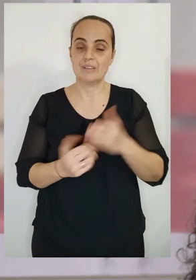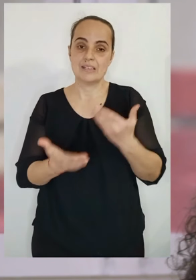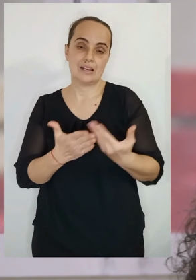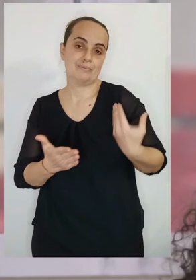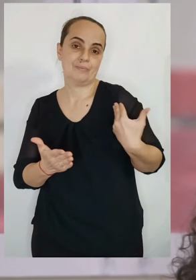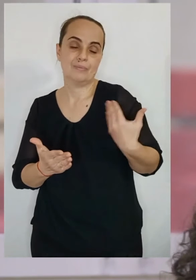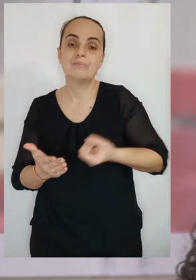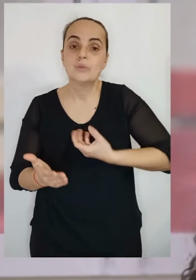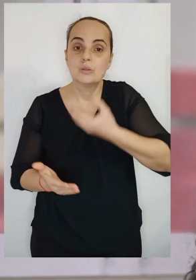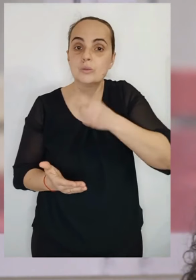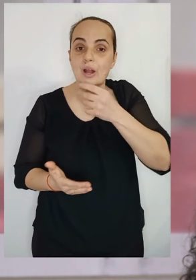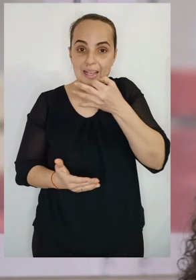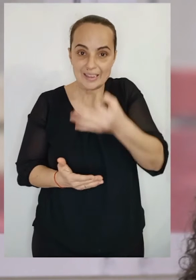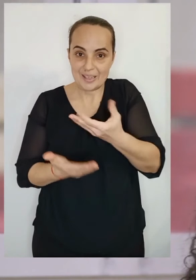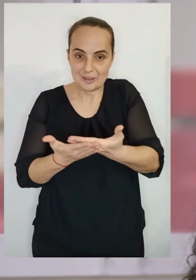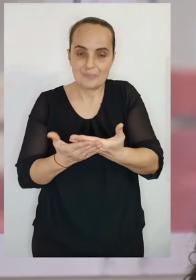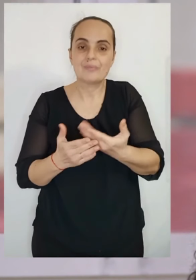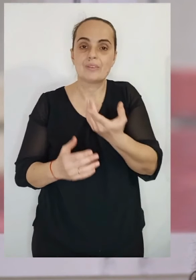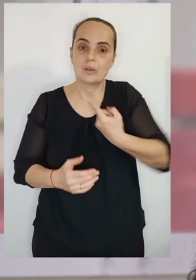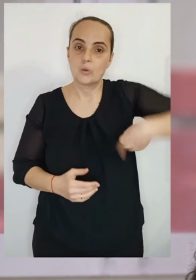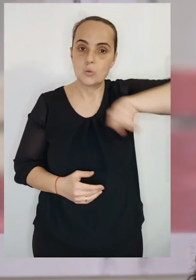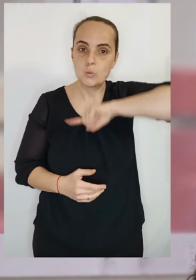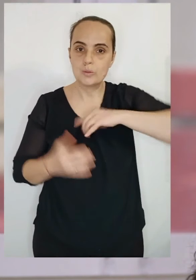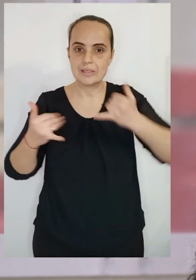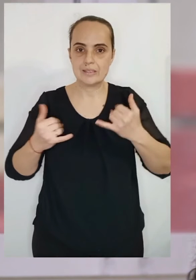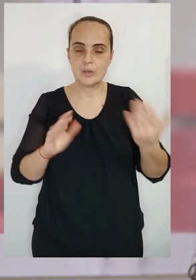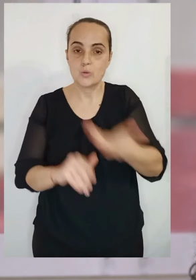c'est ça ce que disait aussi Arnaud tout à l'heure, c'est on est à la fois dans